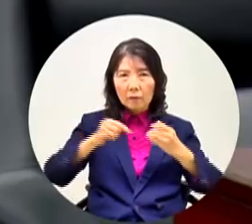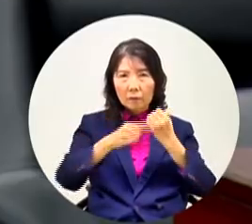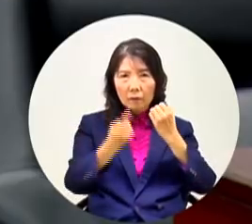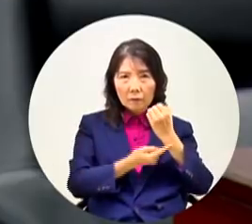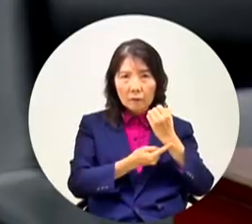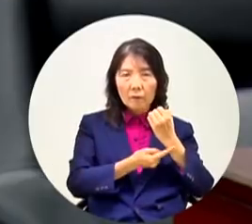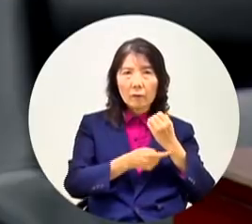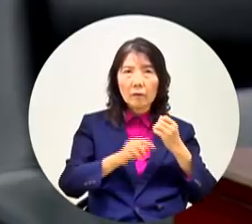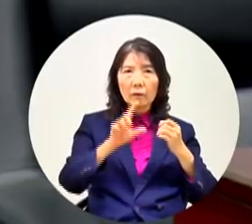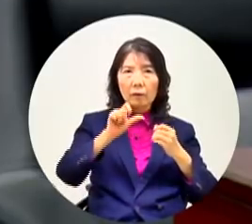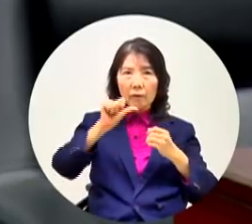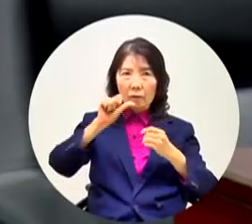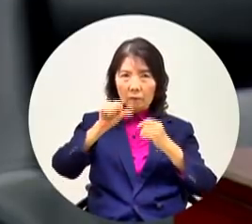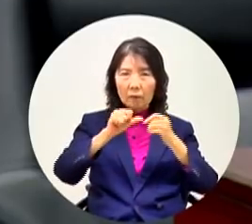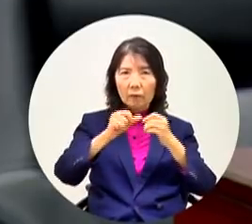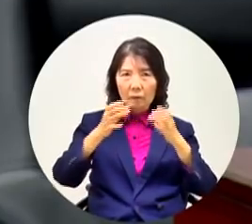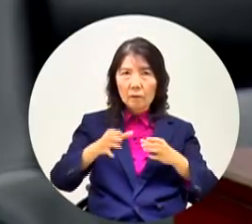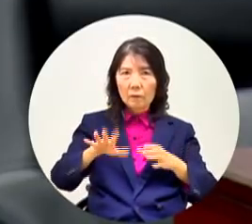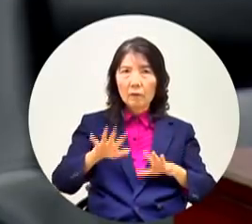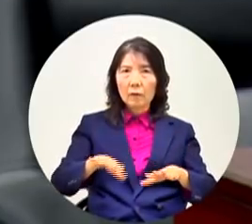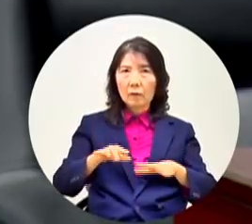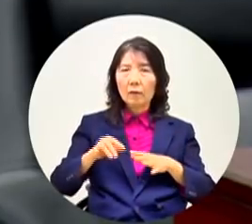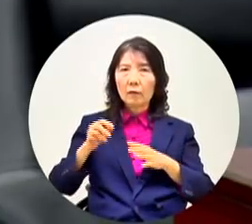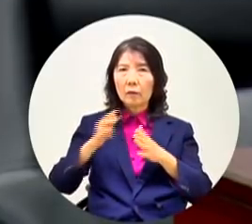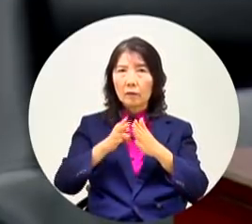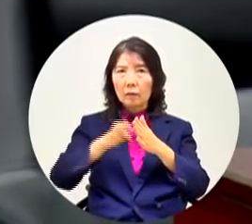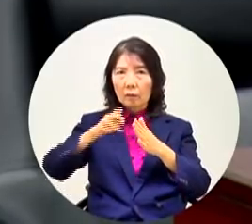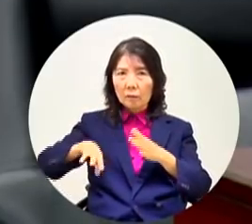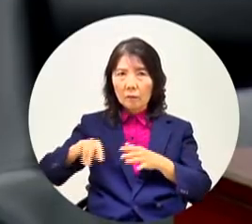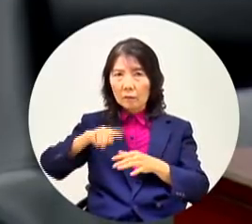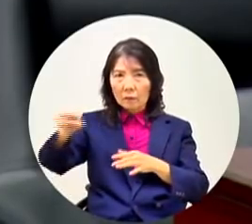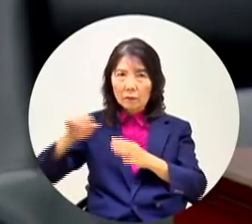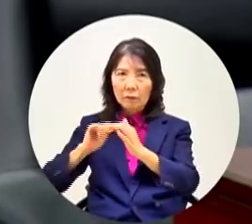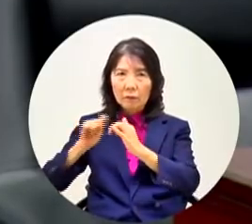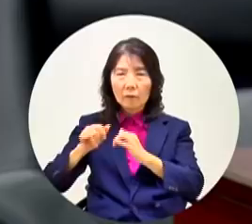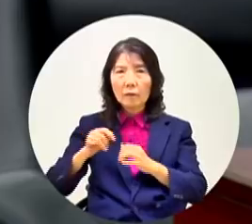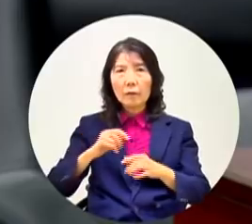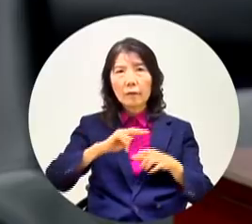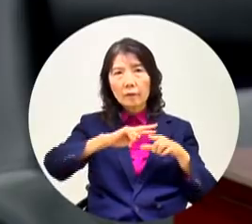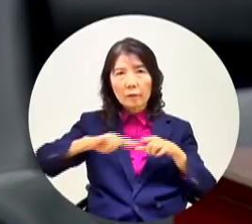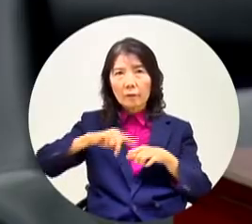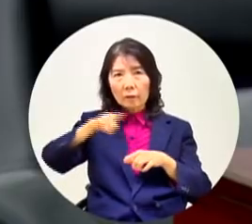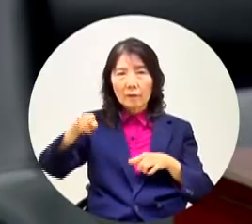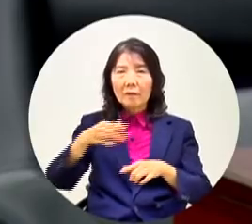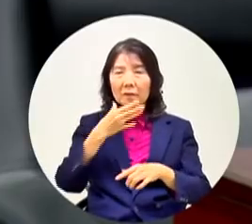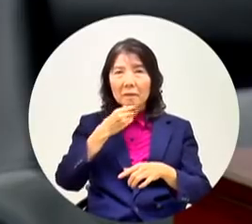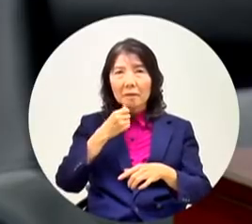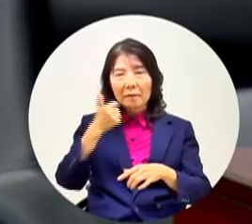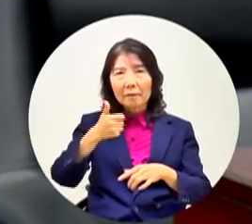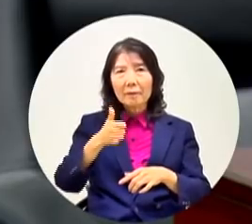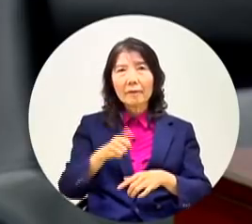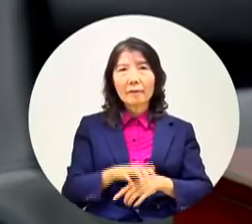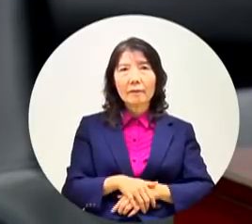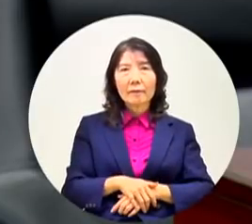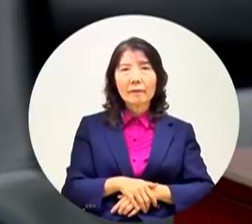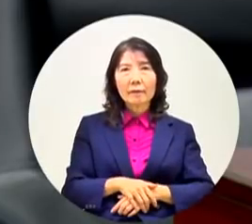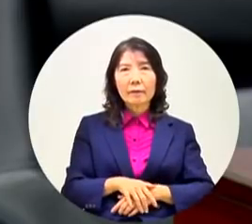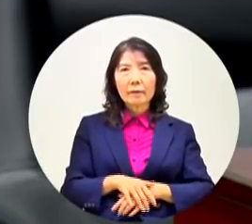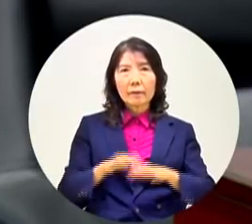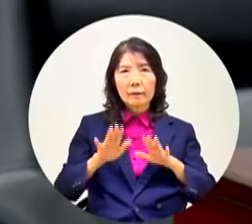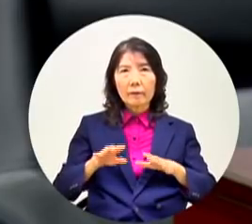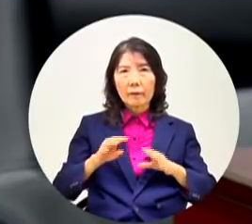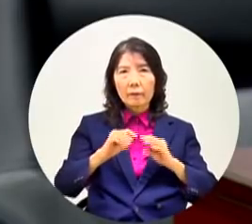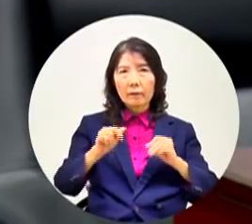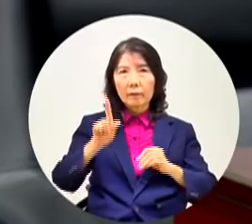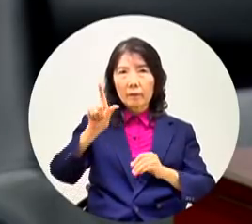咱的什么凤山车站遮的人，我要甲大家介绍，真福气，就是讲目前咱地上要